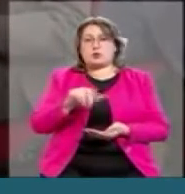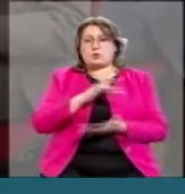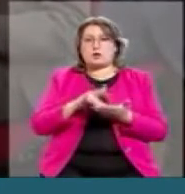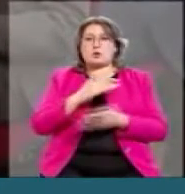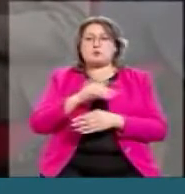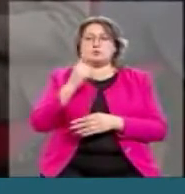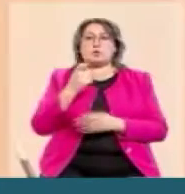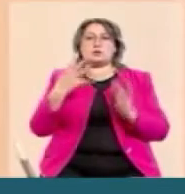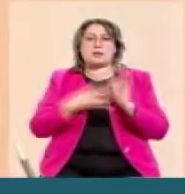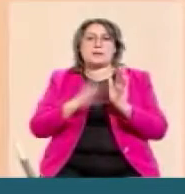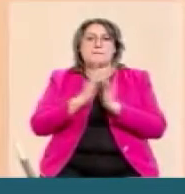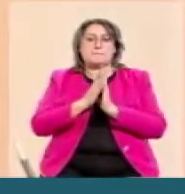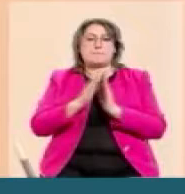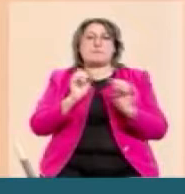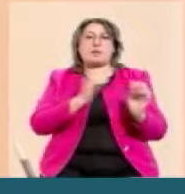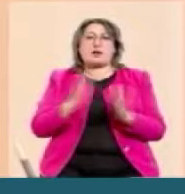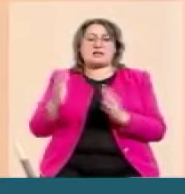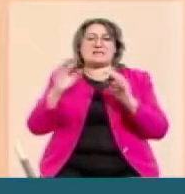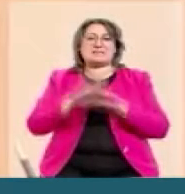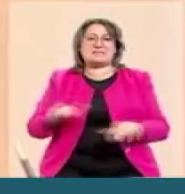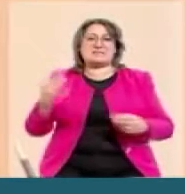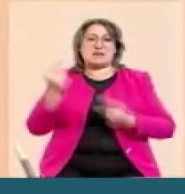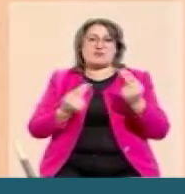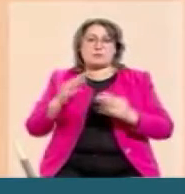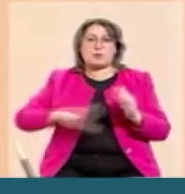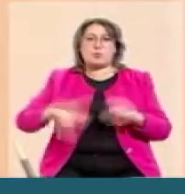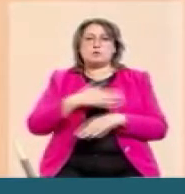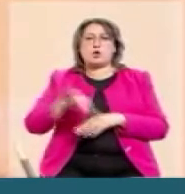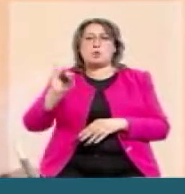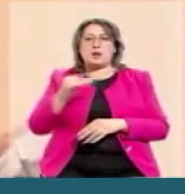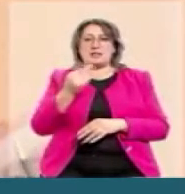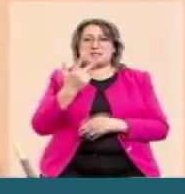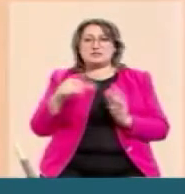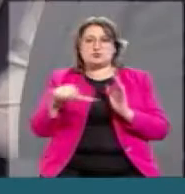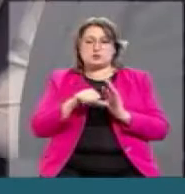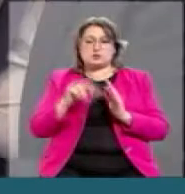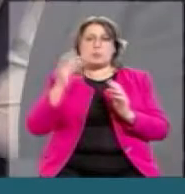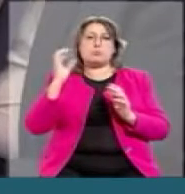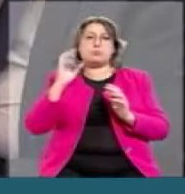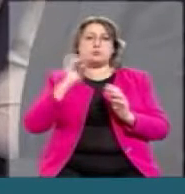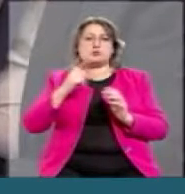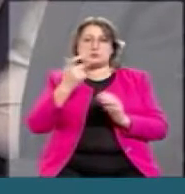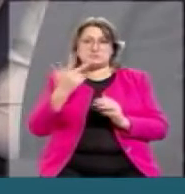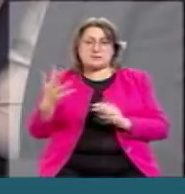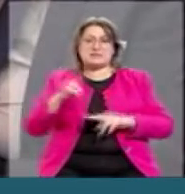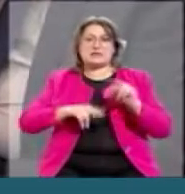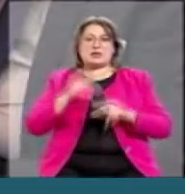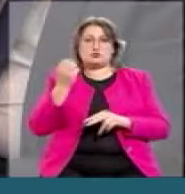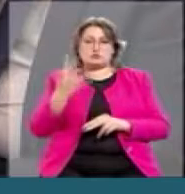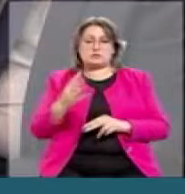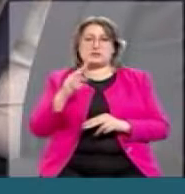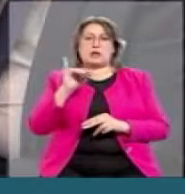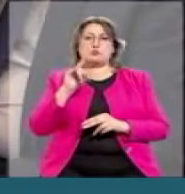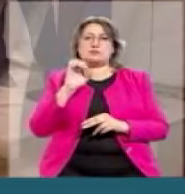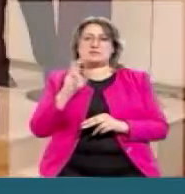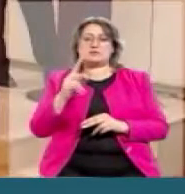номеру 109 просят привести в порядок детские игровые площадки по улице Юбилейная 36, Пушкина 135, Строительная 14,